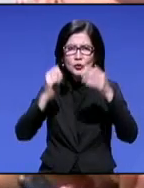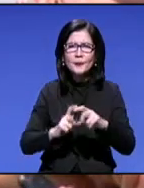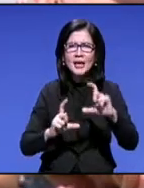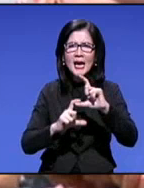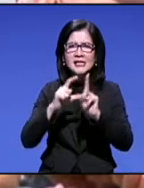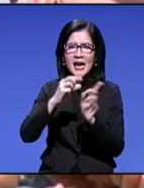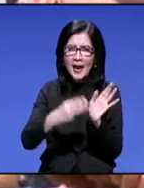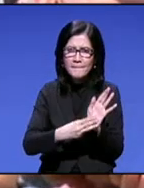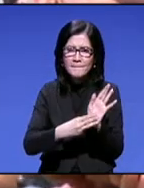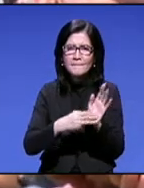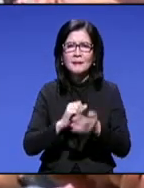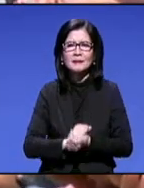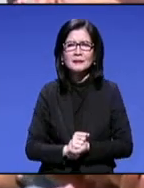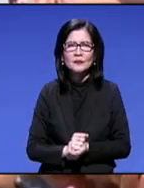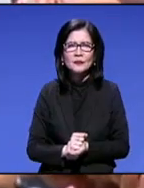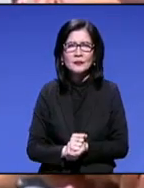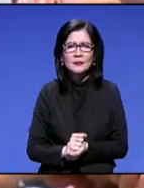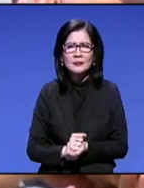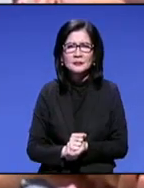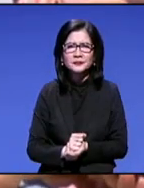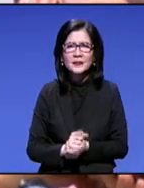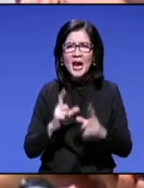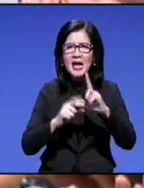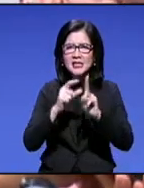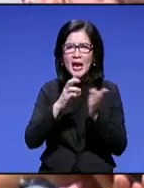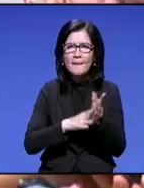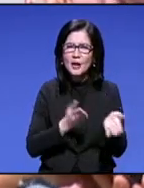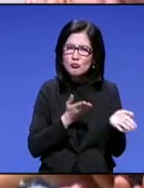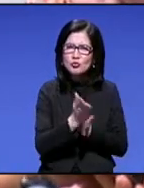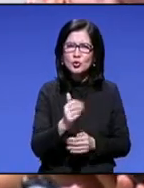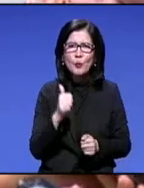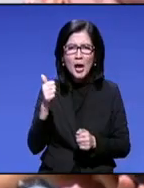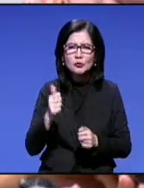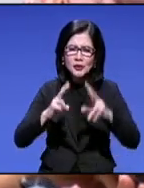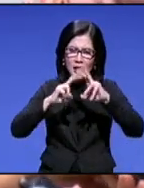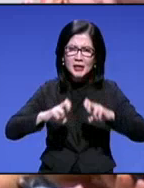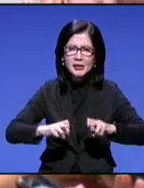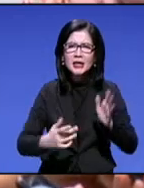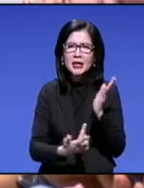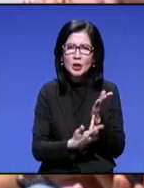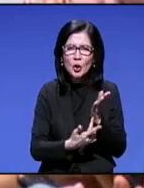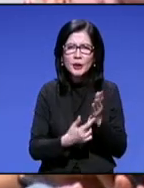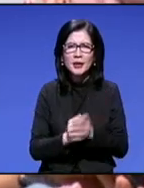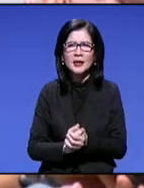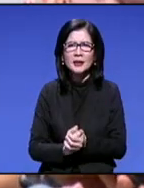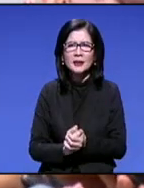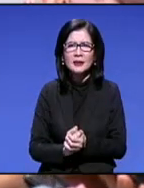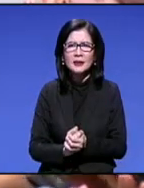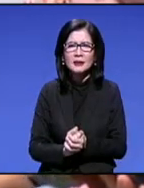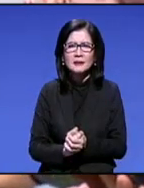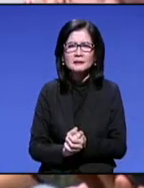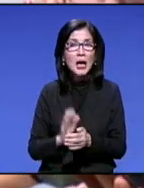gitu loh. SDM yang berkualitas gitu dengan riset dan teknologi, jangan sampai dilupain karena ke depan